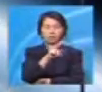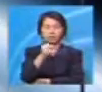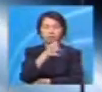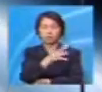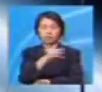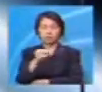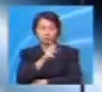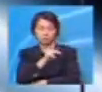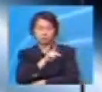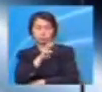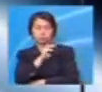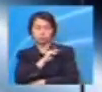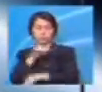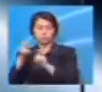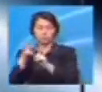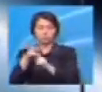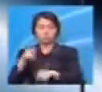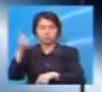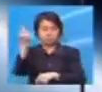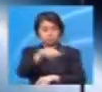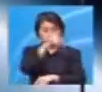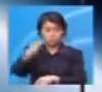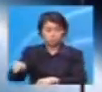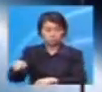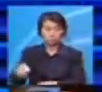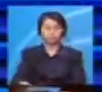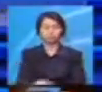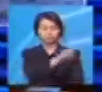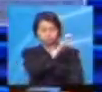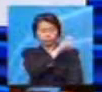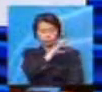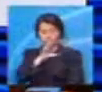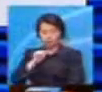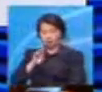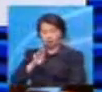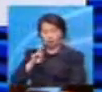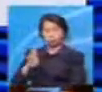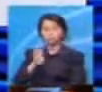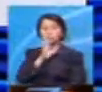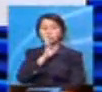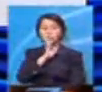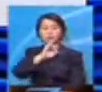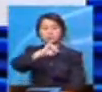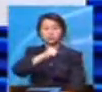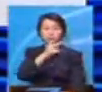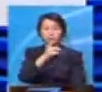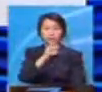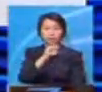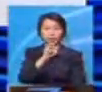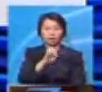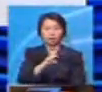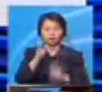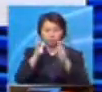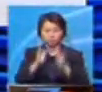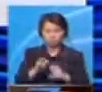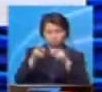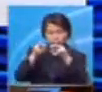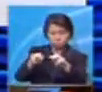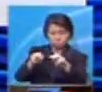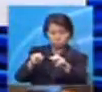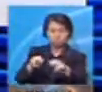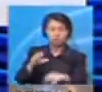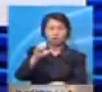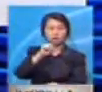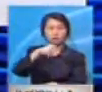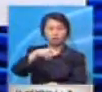Pulau Pinang Lim Guan Eng dibatalkan pengerusinya Tan Sri Abu zahar Ujang berkata JKM R sebagai badan yang memantau perjalanan